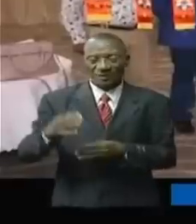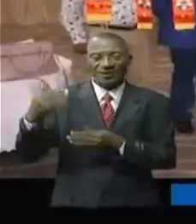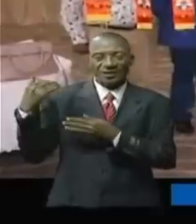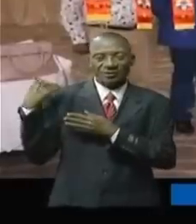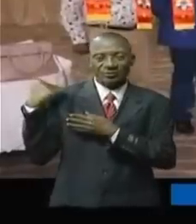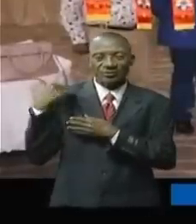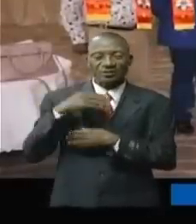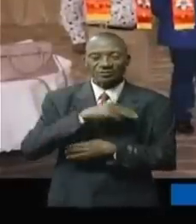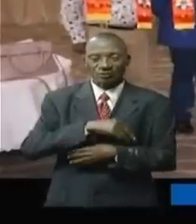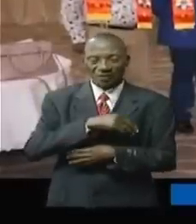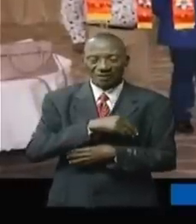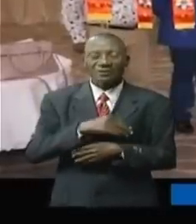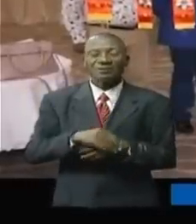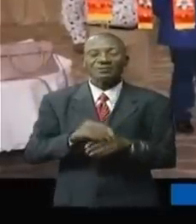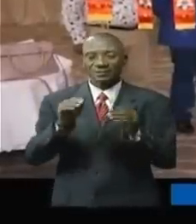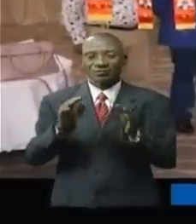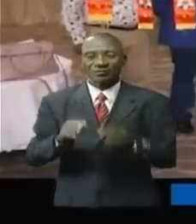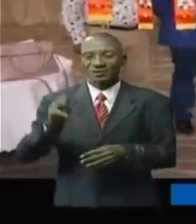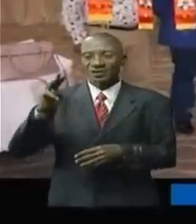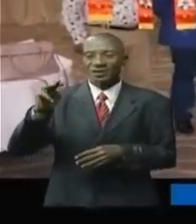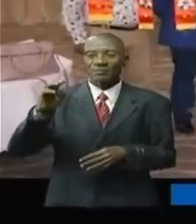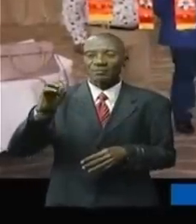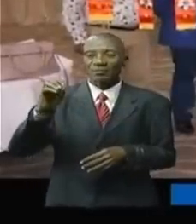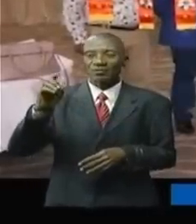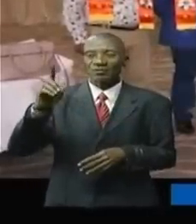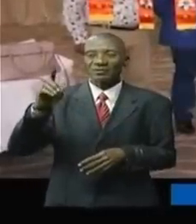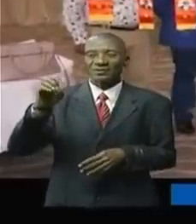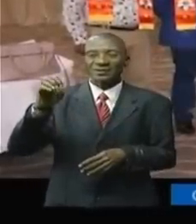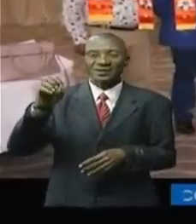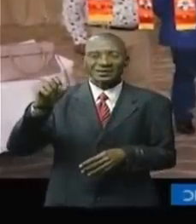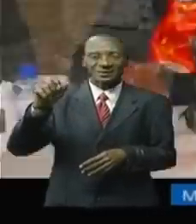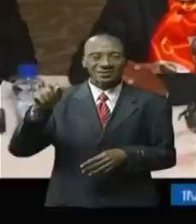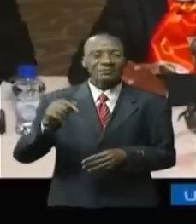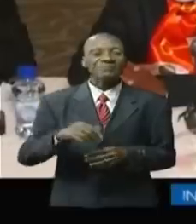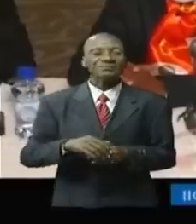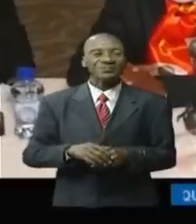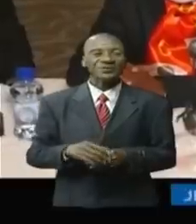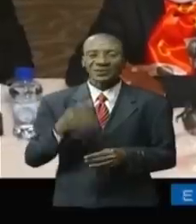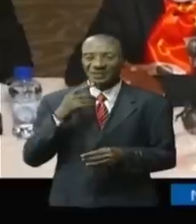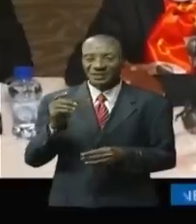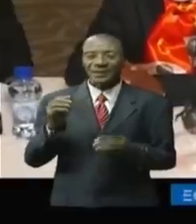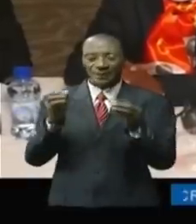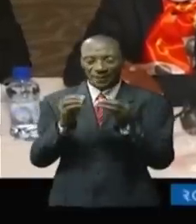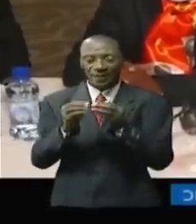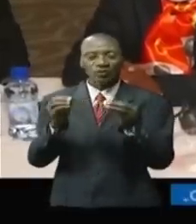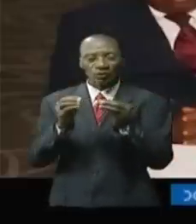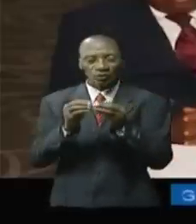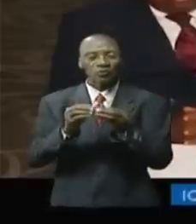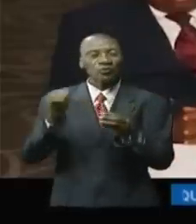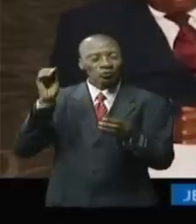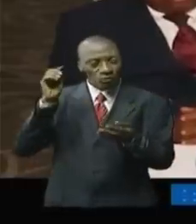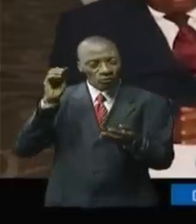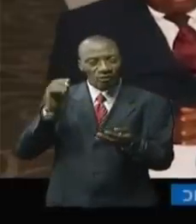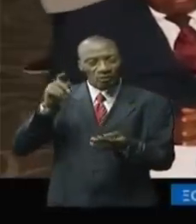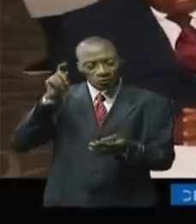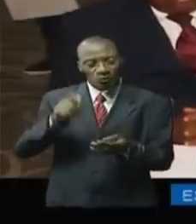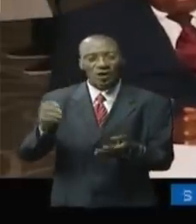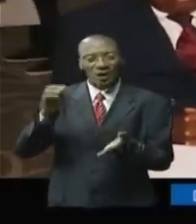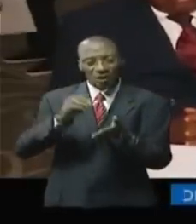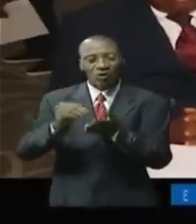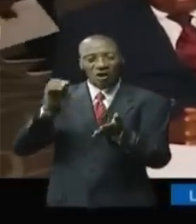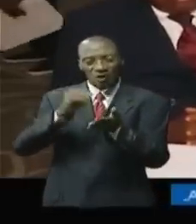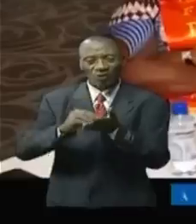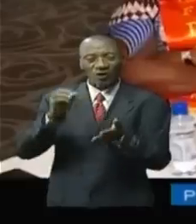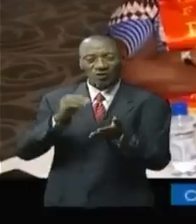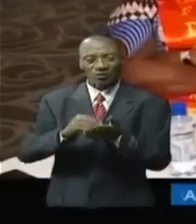statutaire, le professeur Modeste Bahati Lukwebo, la multiplication de ce genre de rencontres en vue de renforcer la cohésion